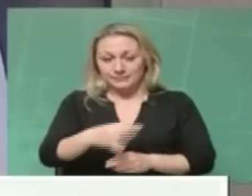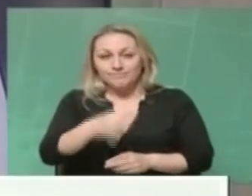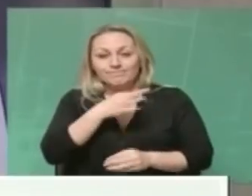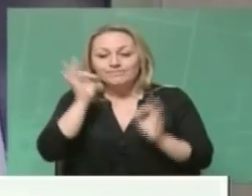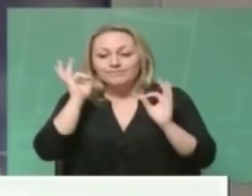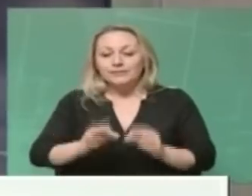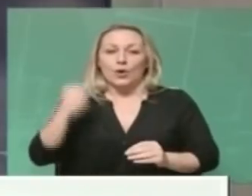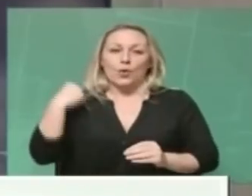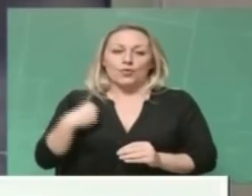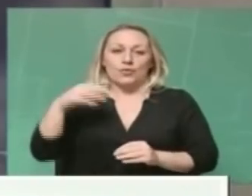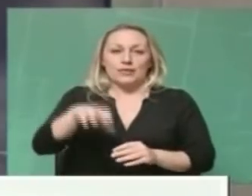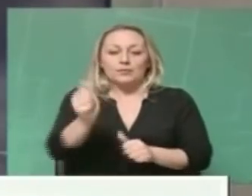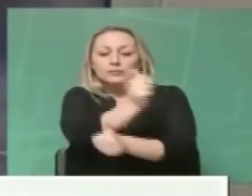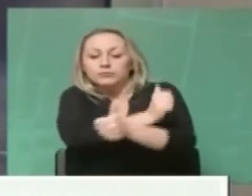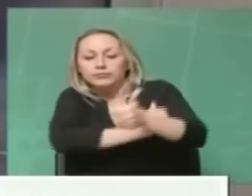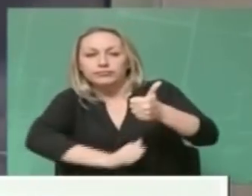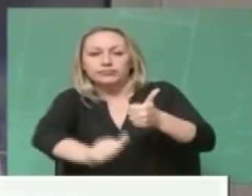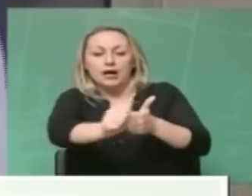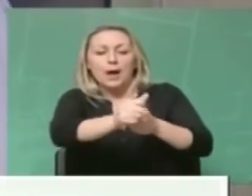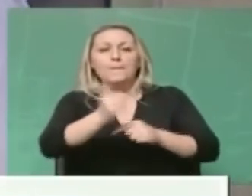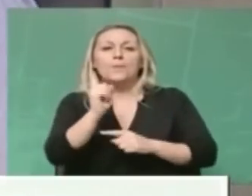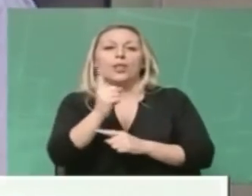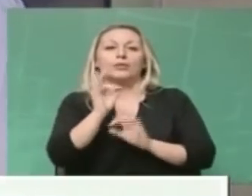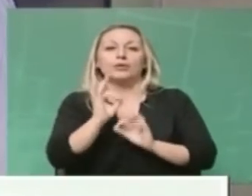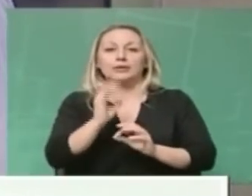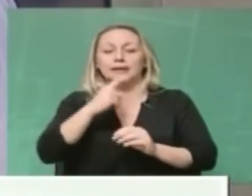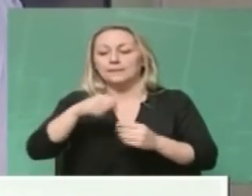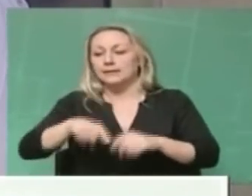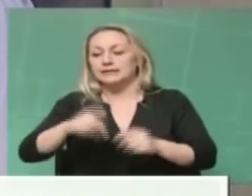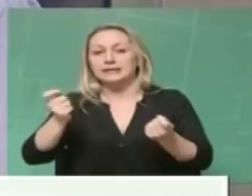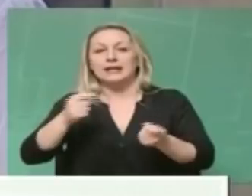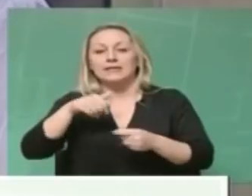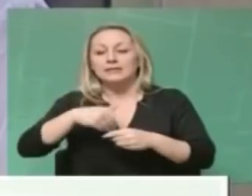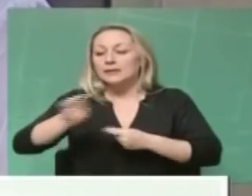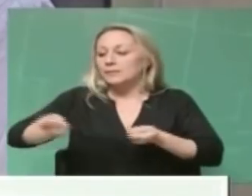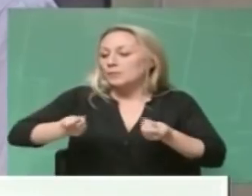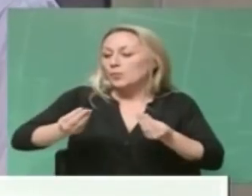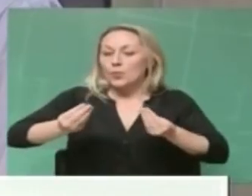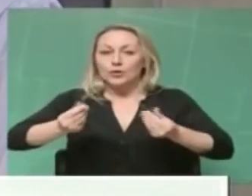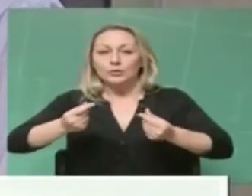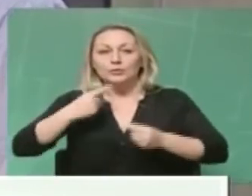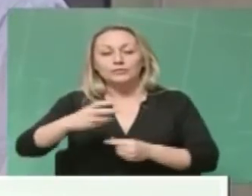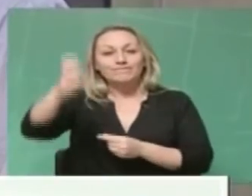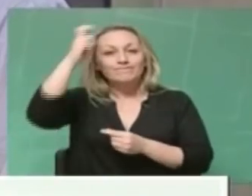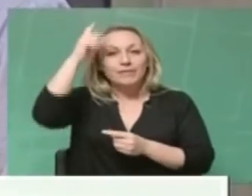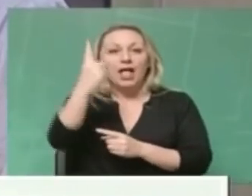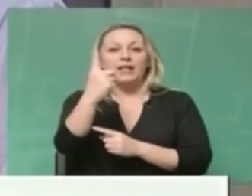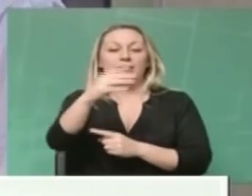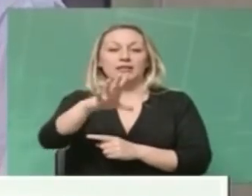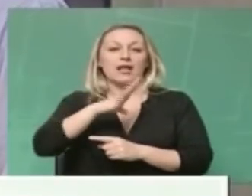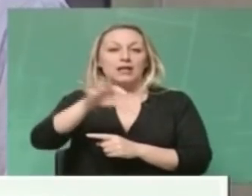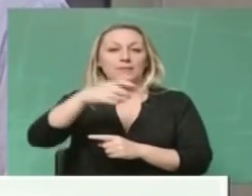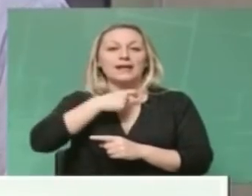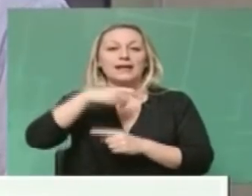σαν πρώτη λέμε εμείς προτεραιότητα, να λειτουργεί και να κινείται, λαμβάνοντας υπόψη αυτό, ότι οι ανάγκες του